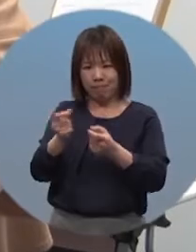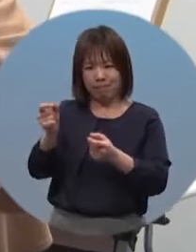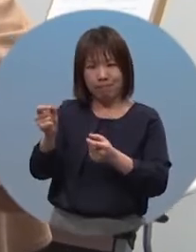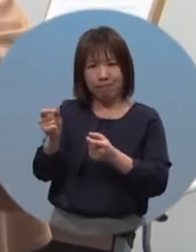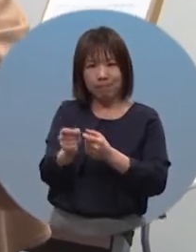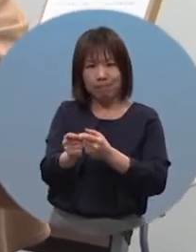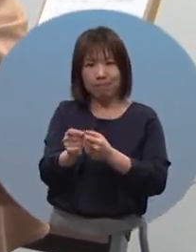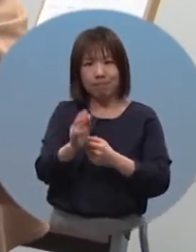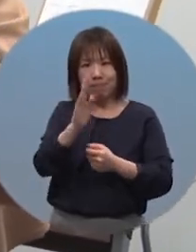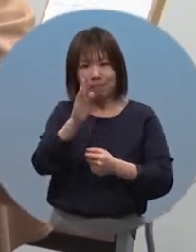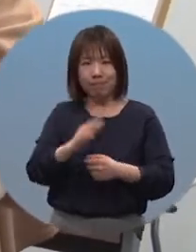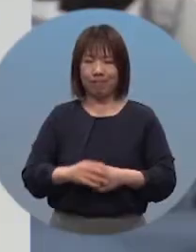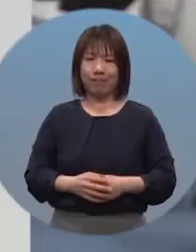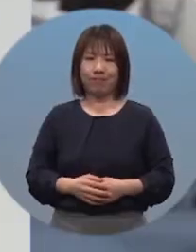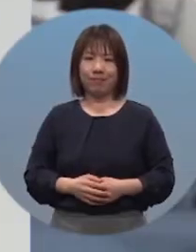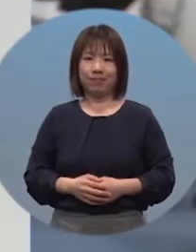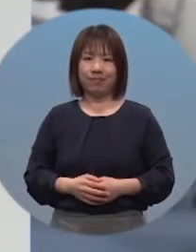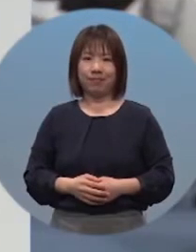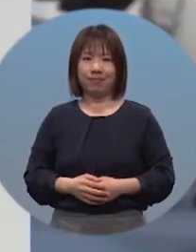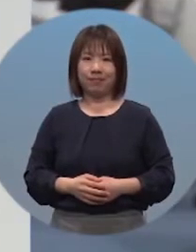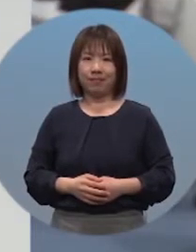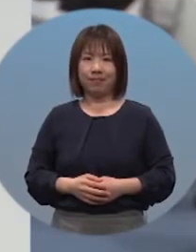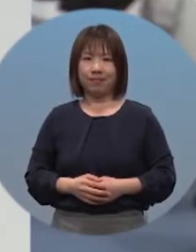これでべくおばあちゃんだった